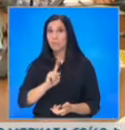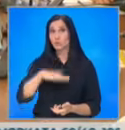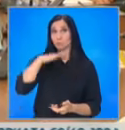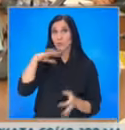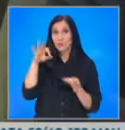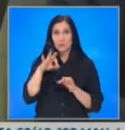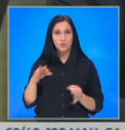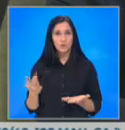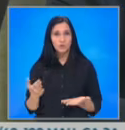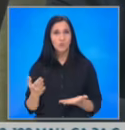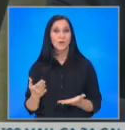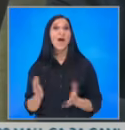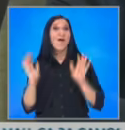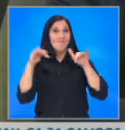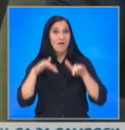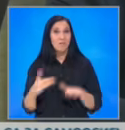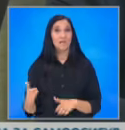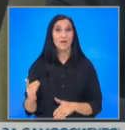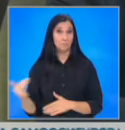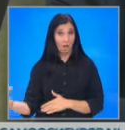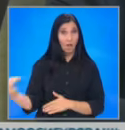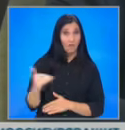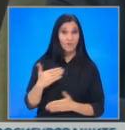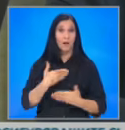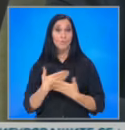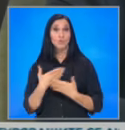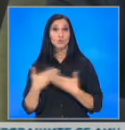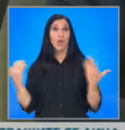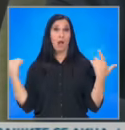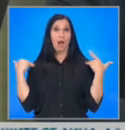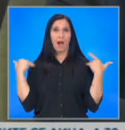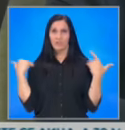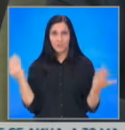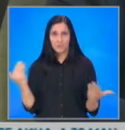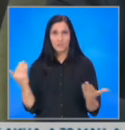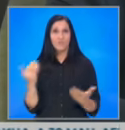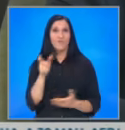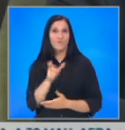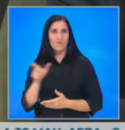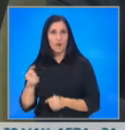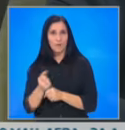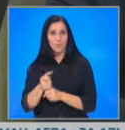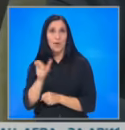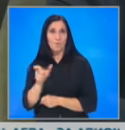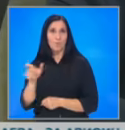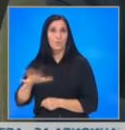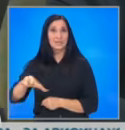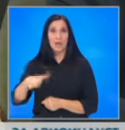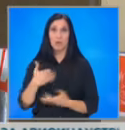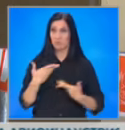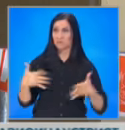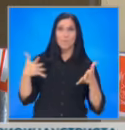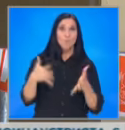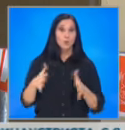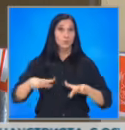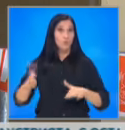и да е. Вълната настъпва и по отношение на кадровия потенциал, ние сме в по-лошо положение, отколкото